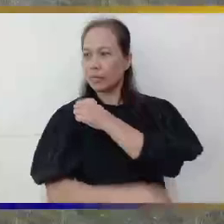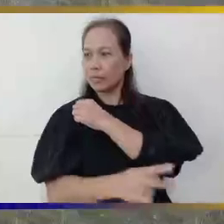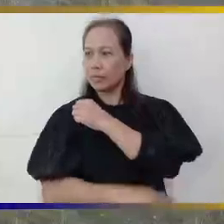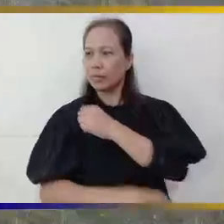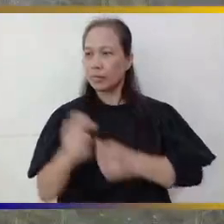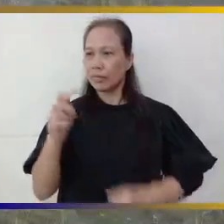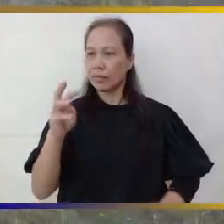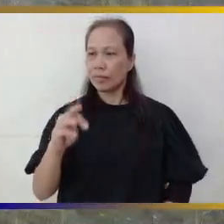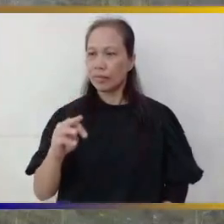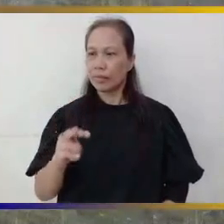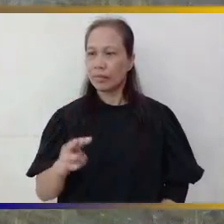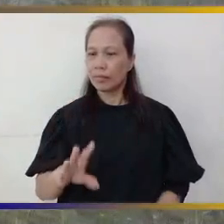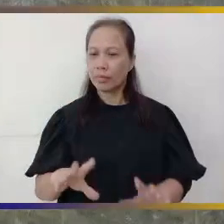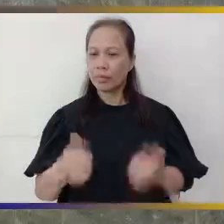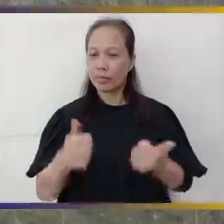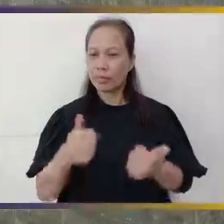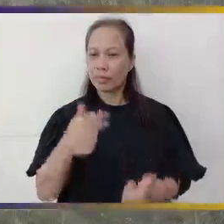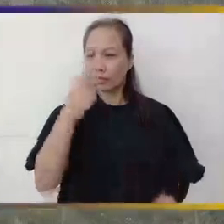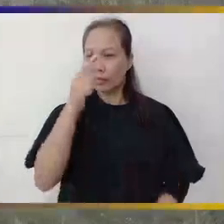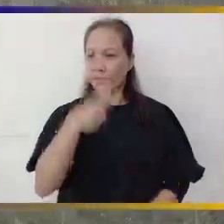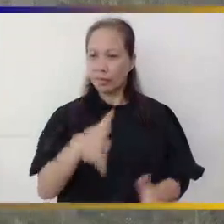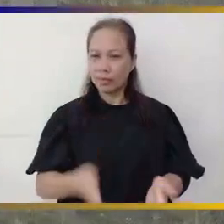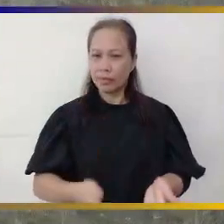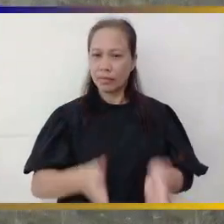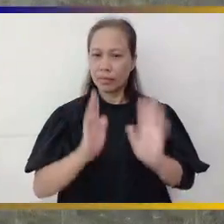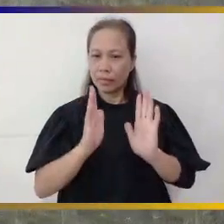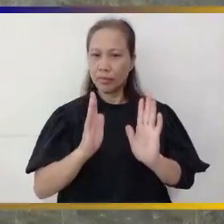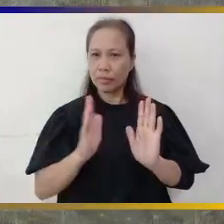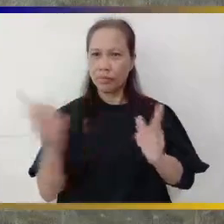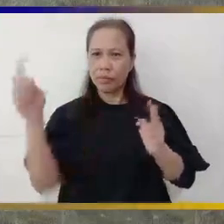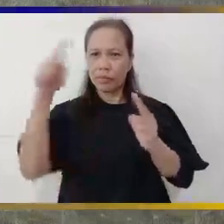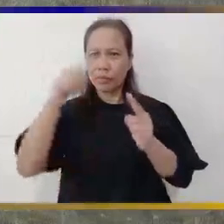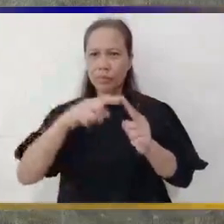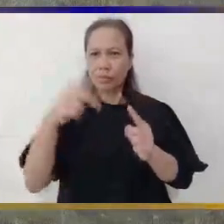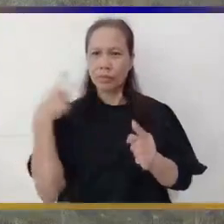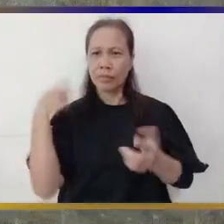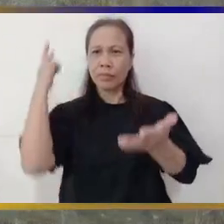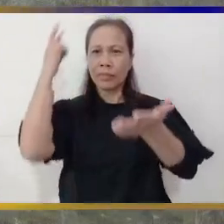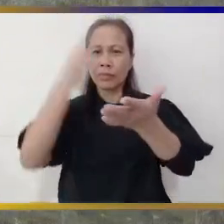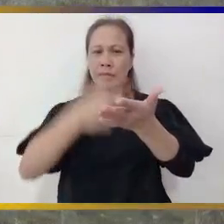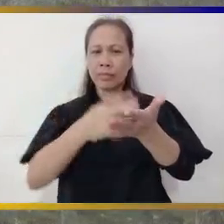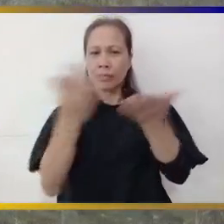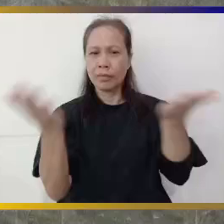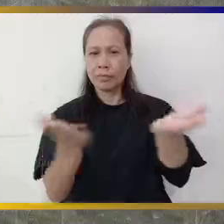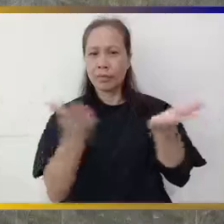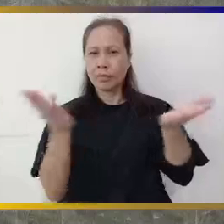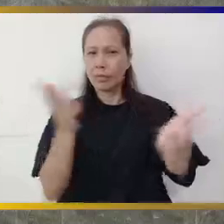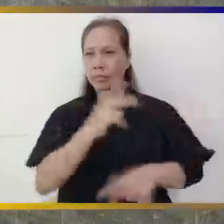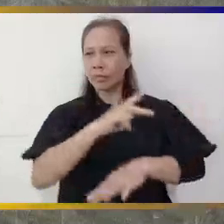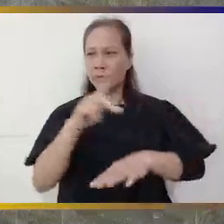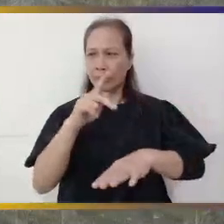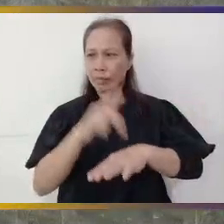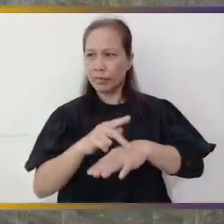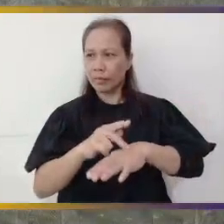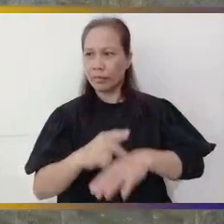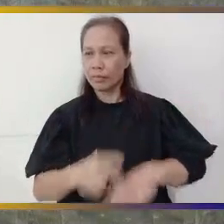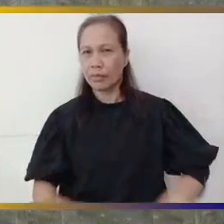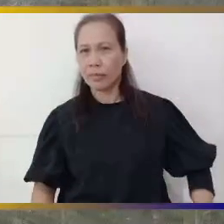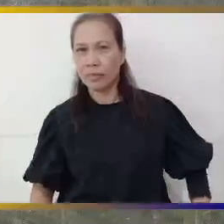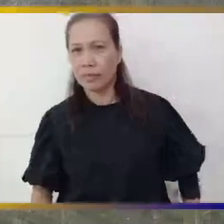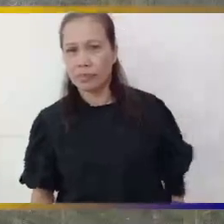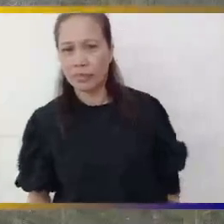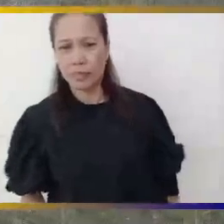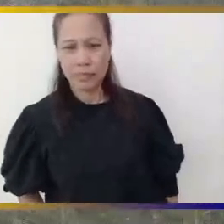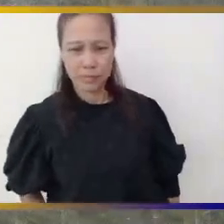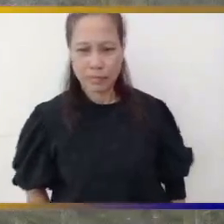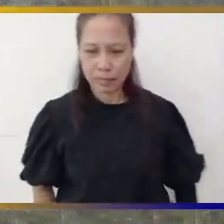kanila yon So naalala niyo Hanggang Sa may nakarating nga dito sa atin Ano nga tawag natin doon sa during the time